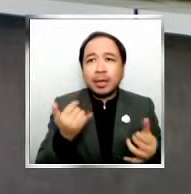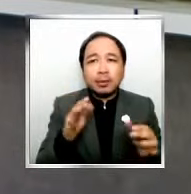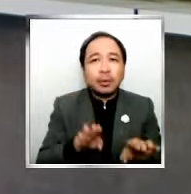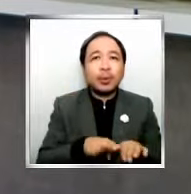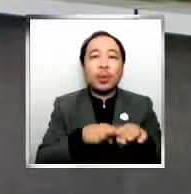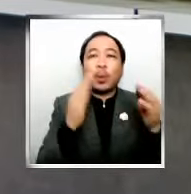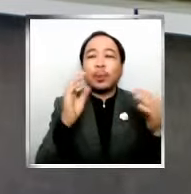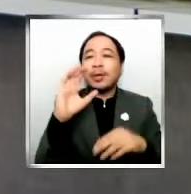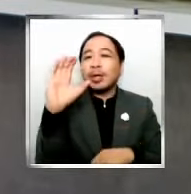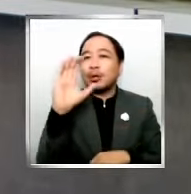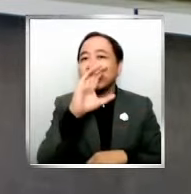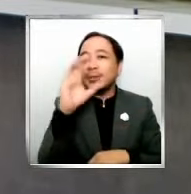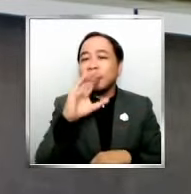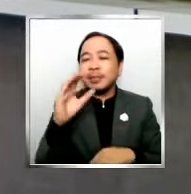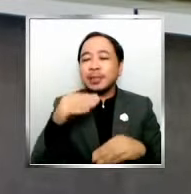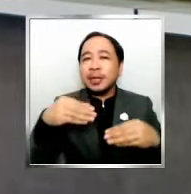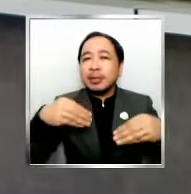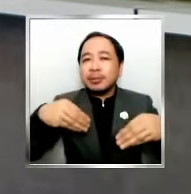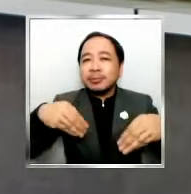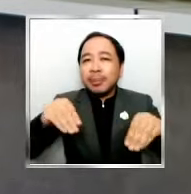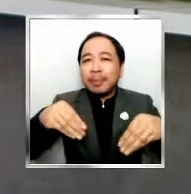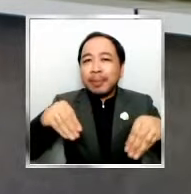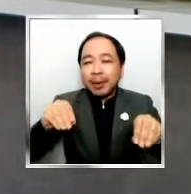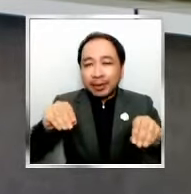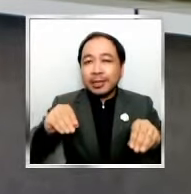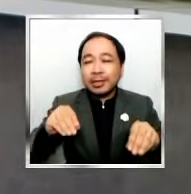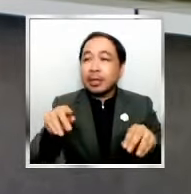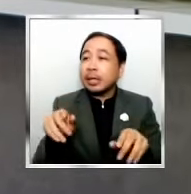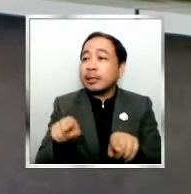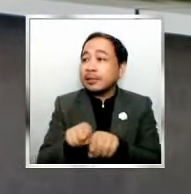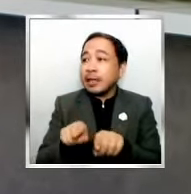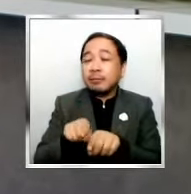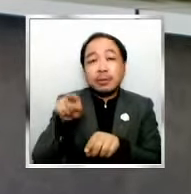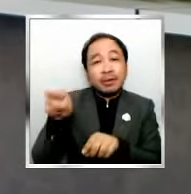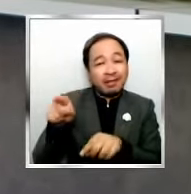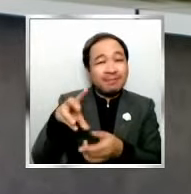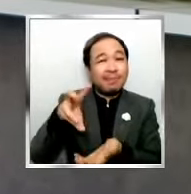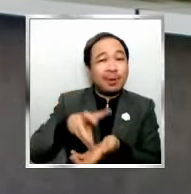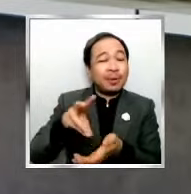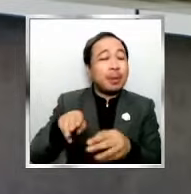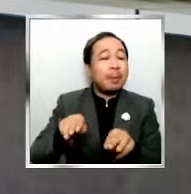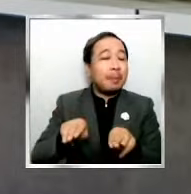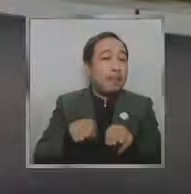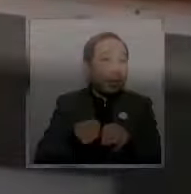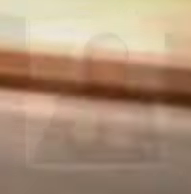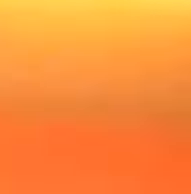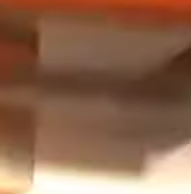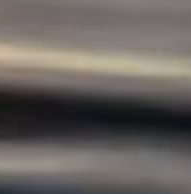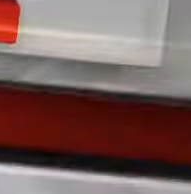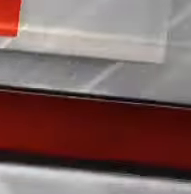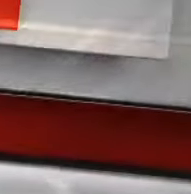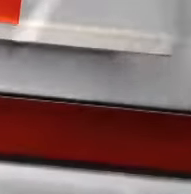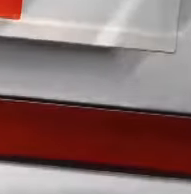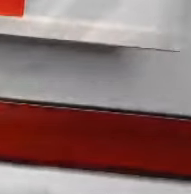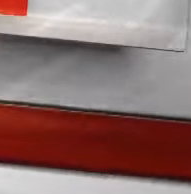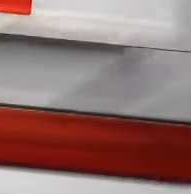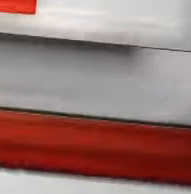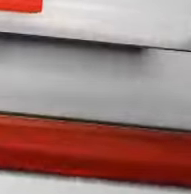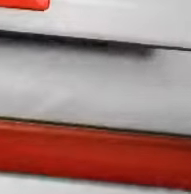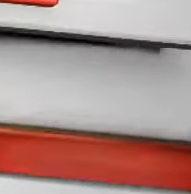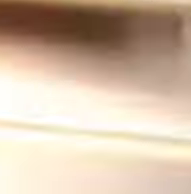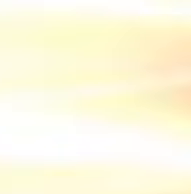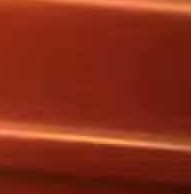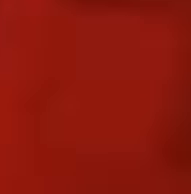Marikina. Bukod sa mura na, marami pa kayong pagpipilian. Nandun po live ngayong gabi si JP Soriano.